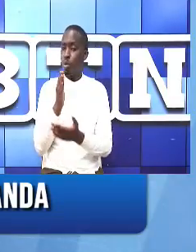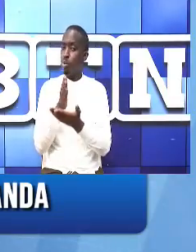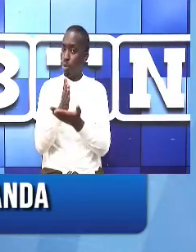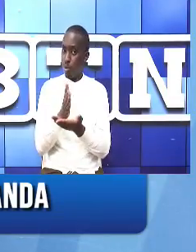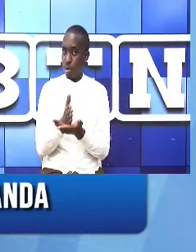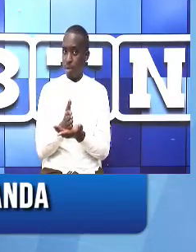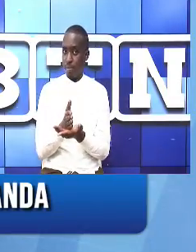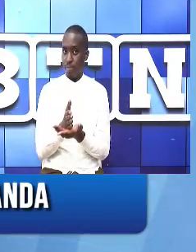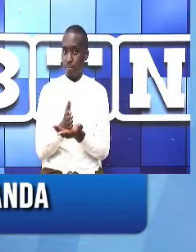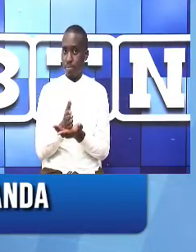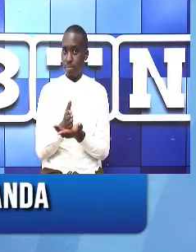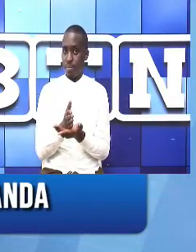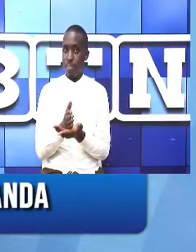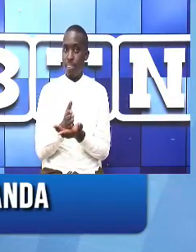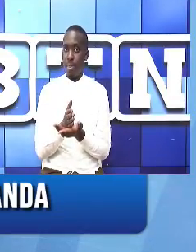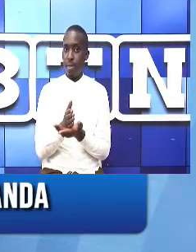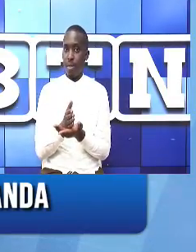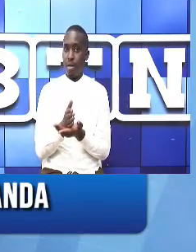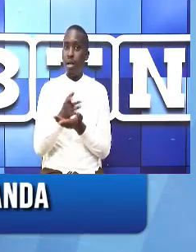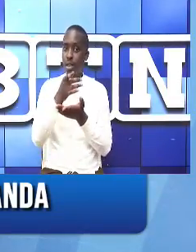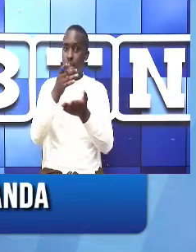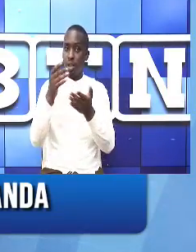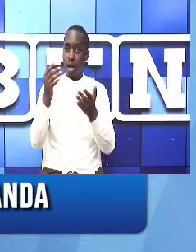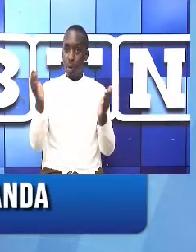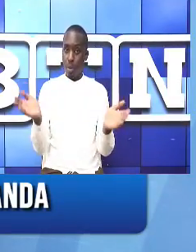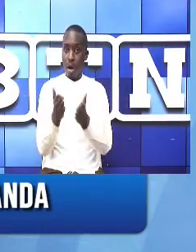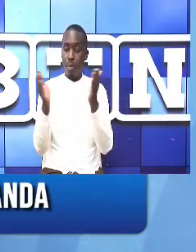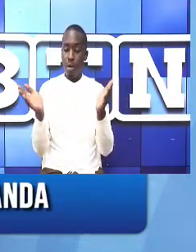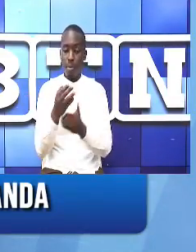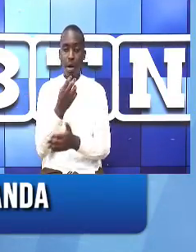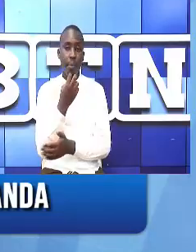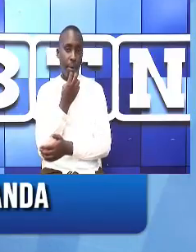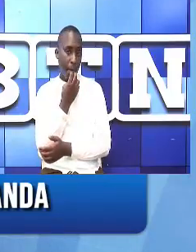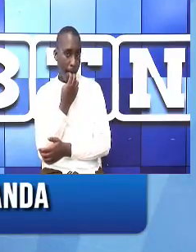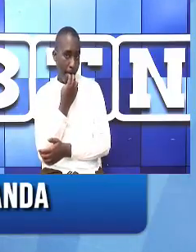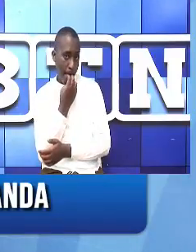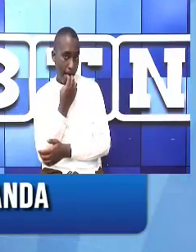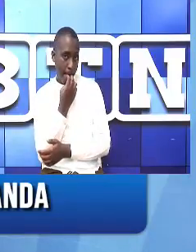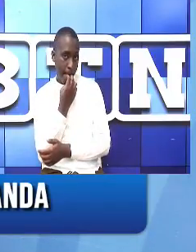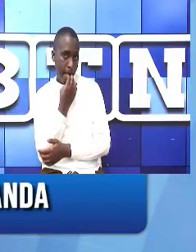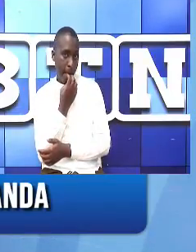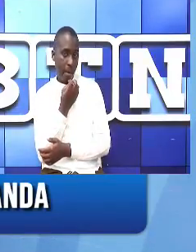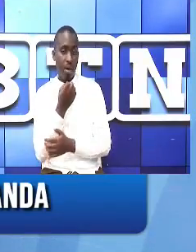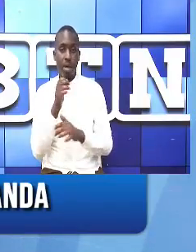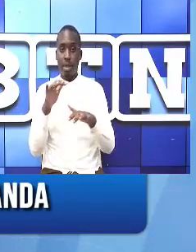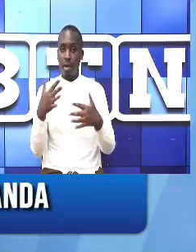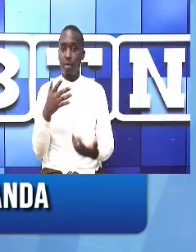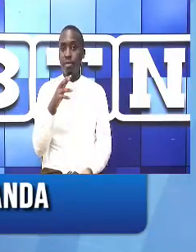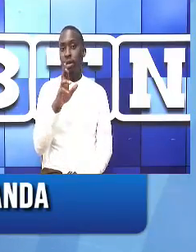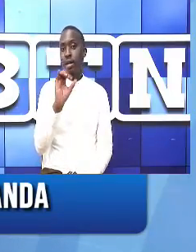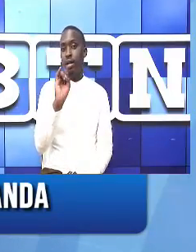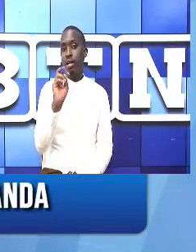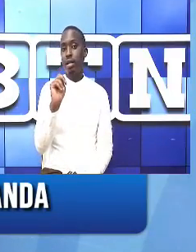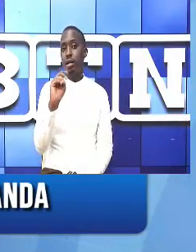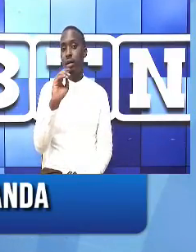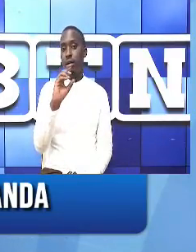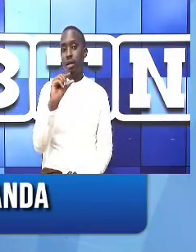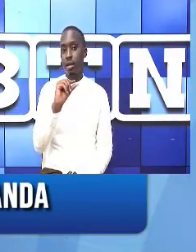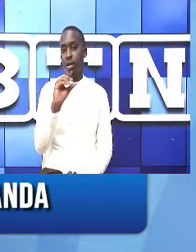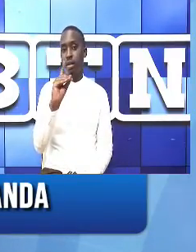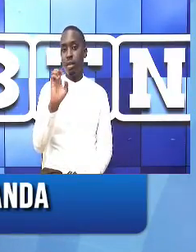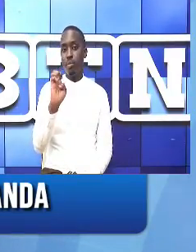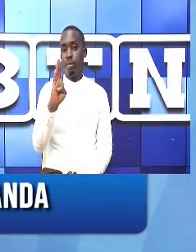ni nicyo ubu bukangurambaga bw'inzogera bwo kuvuza inzogera cyangwa Ring the Bell bugamije muri